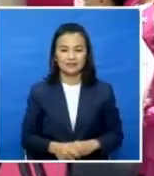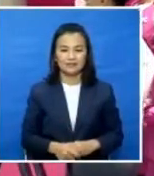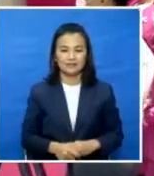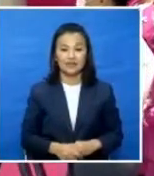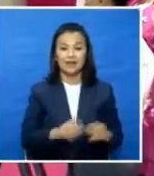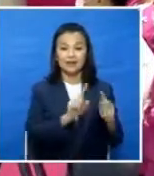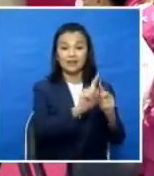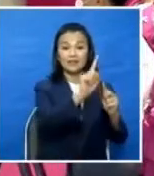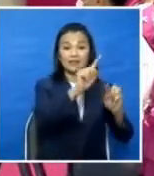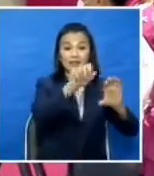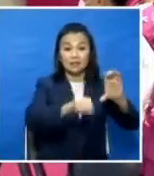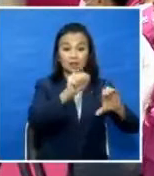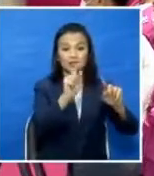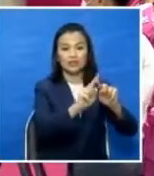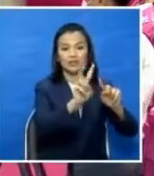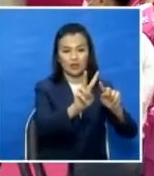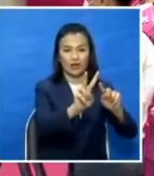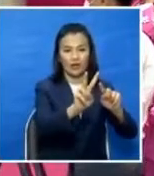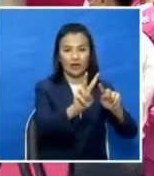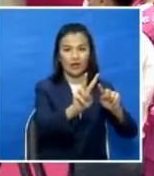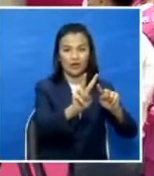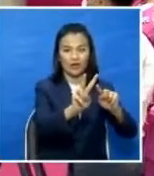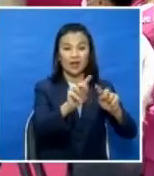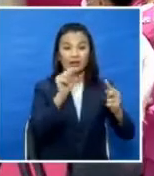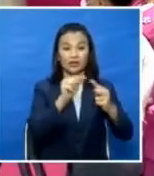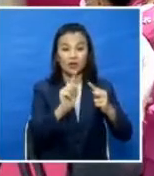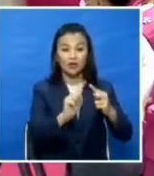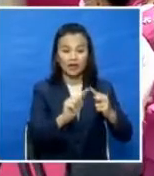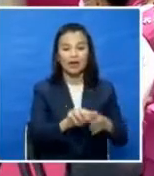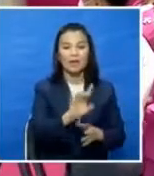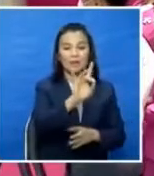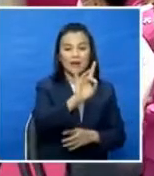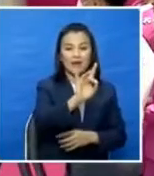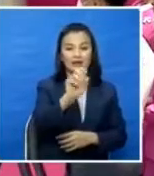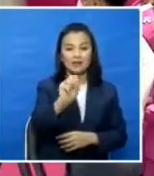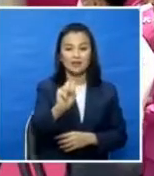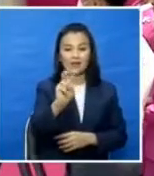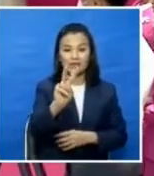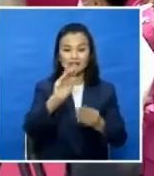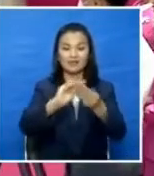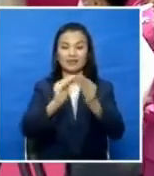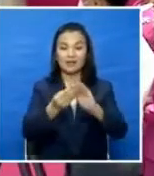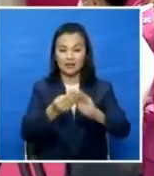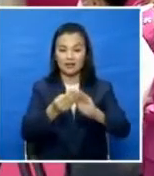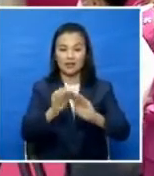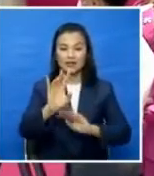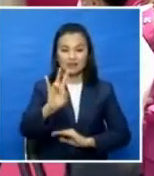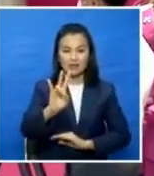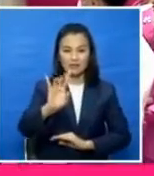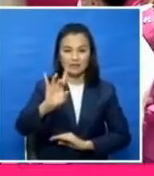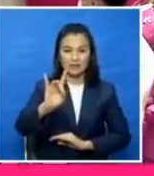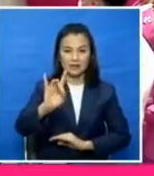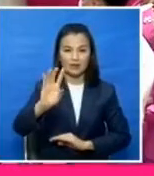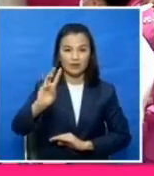อันดับที่1หมุนครั้งที่2งวดที่8หมดอักษรสฤาษีเลขที่ออก